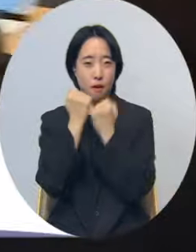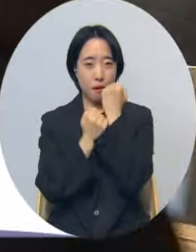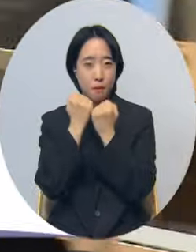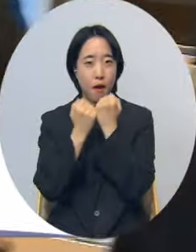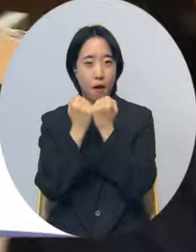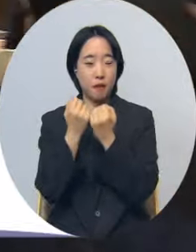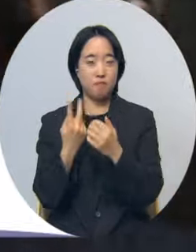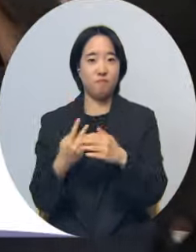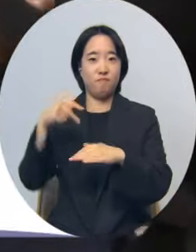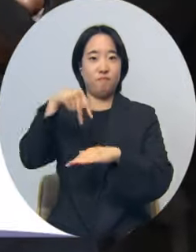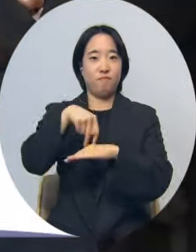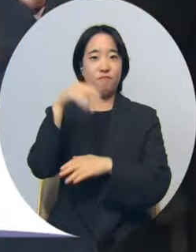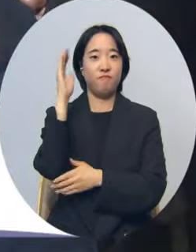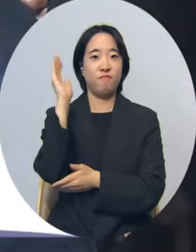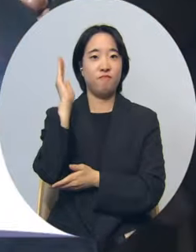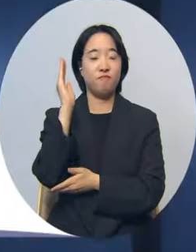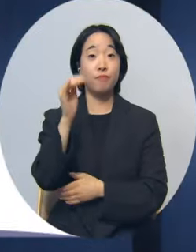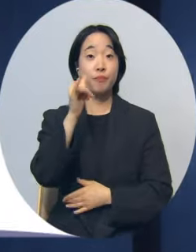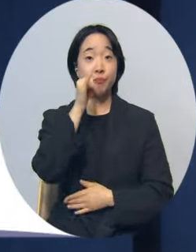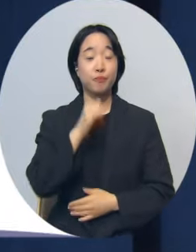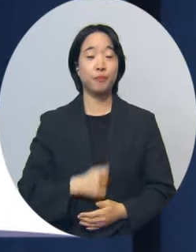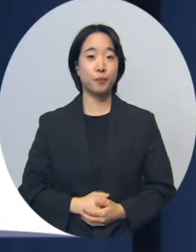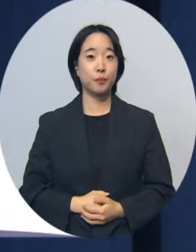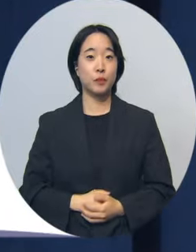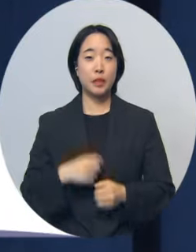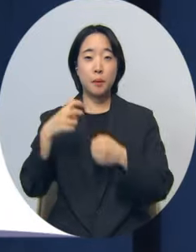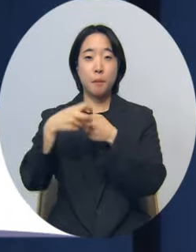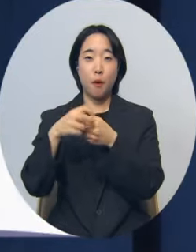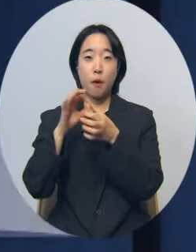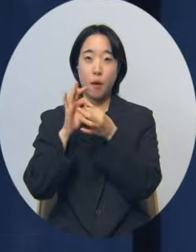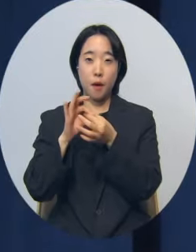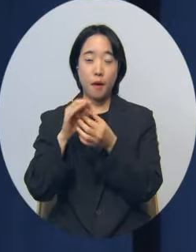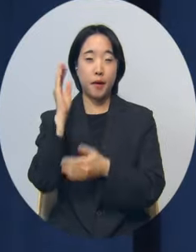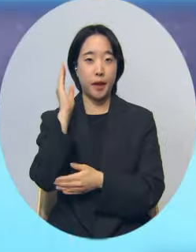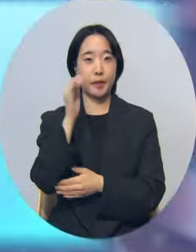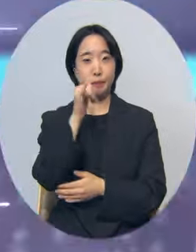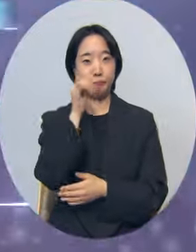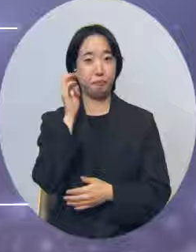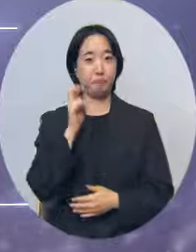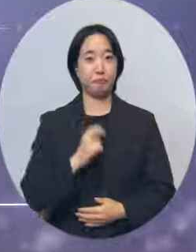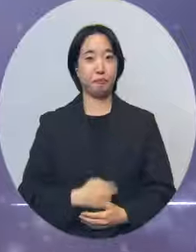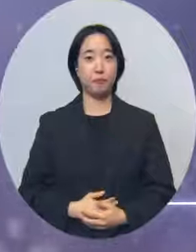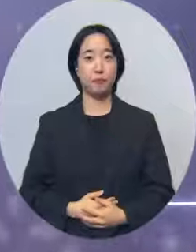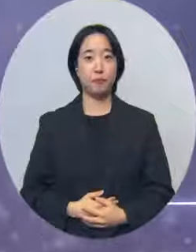진행합니다. 의료개혁에 대한 정부의 입장도 담길 것으로 보입니다.